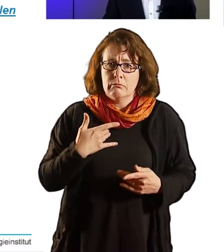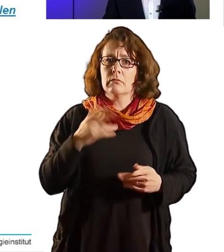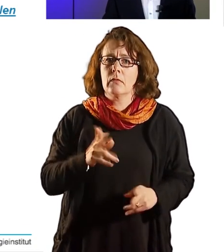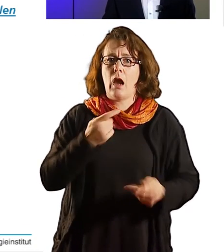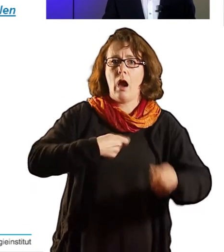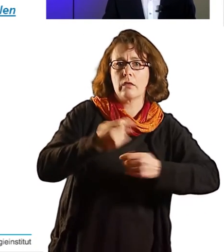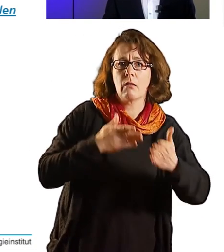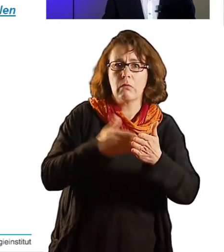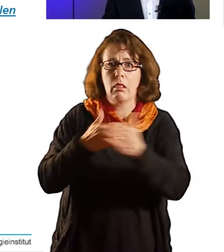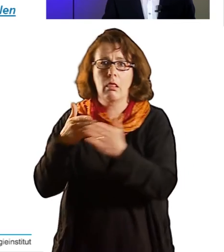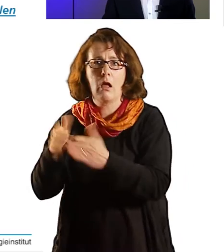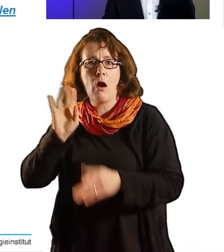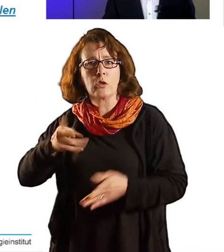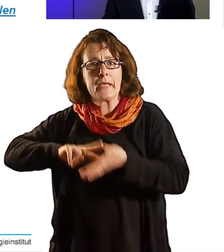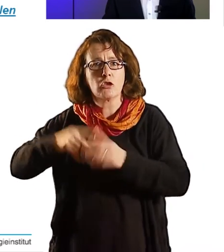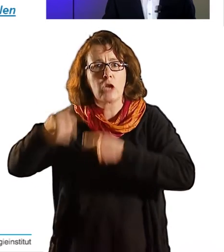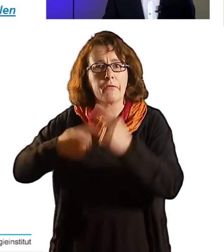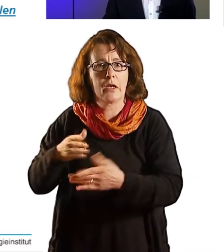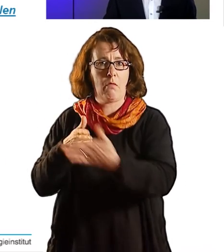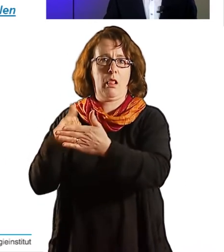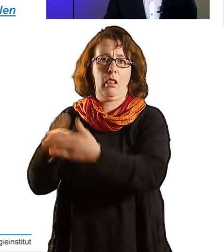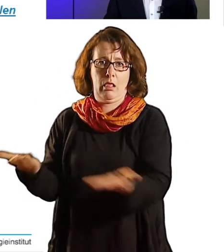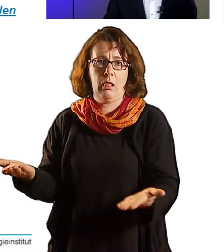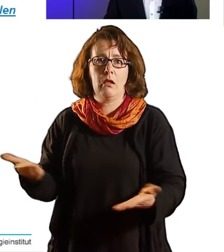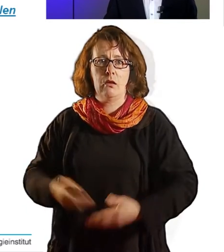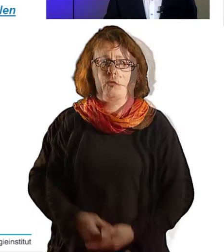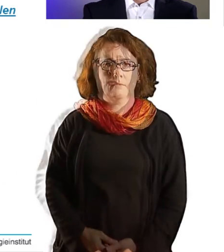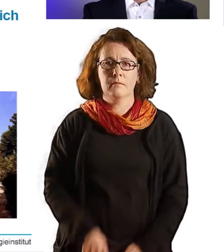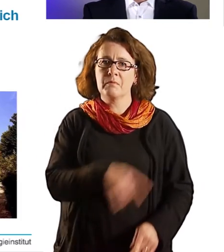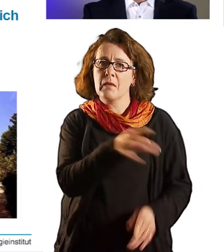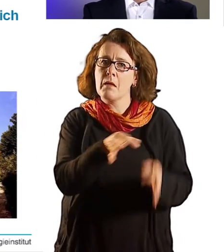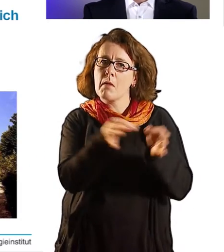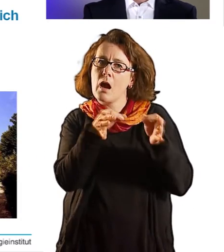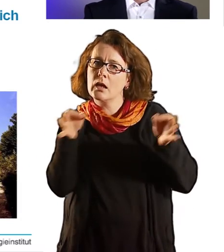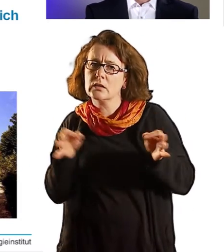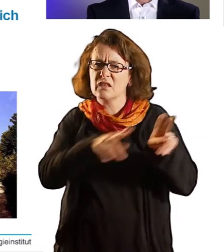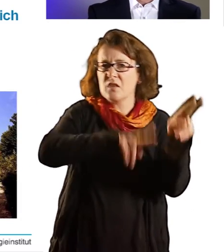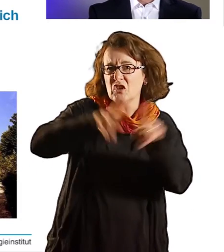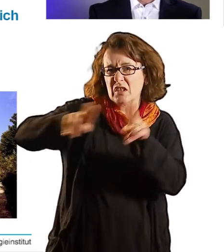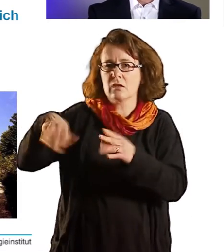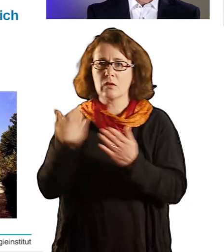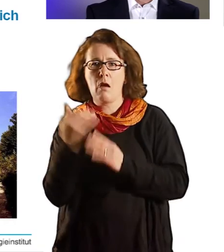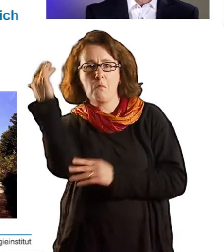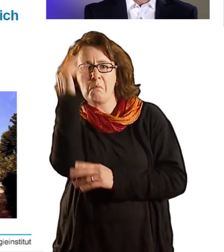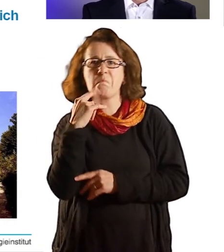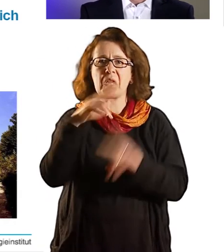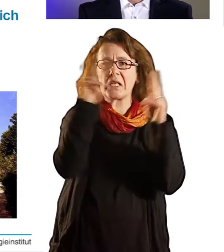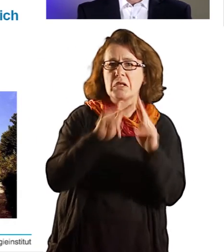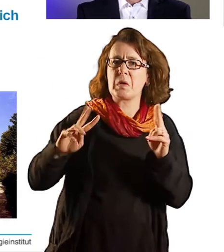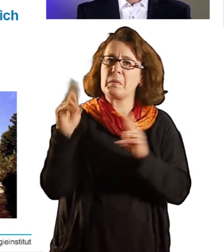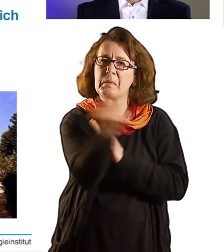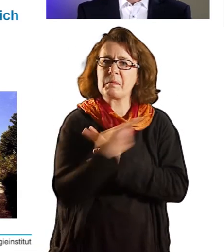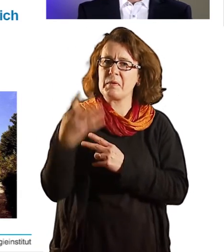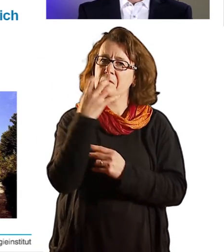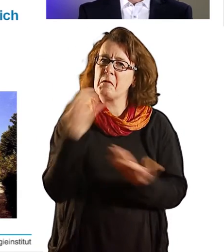nur in Deutschland eine erhebliche Behinderung für Handel und technischen Fortschritt dar. Das Konzept der nationalen und internationalen